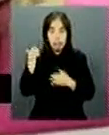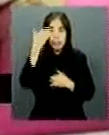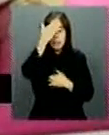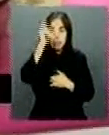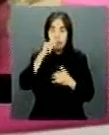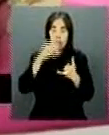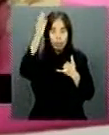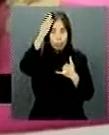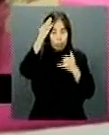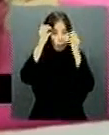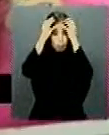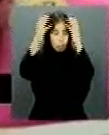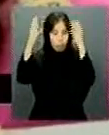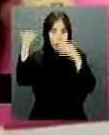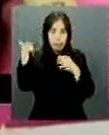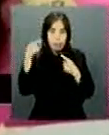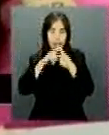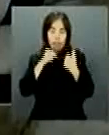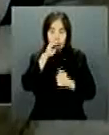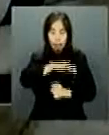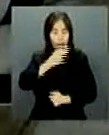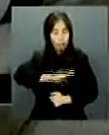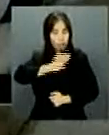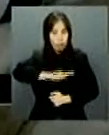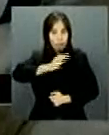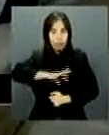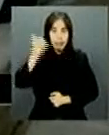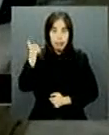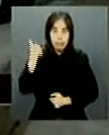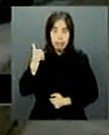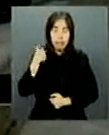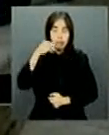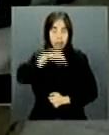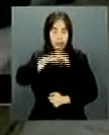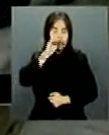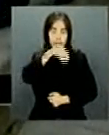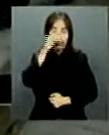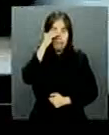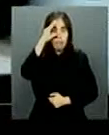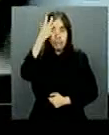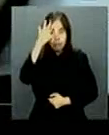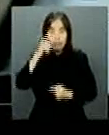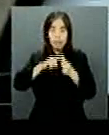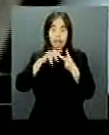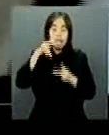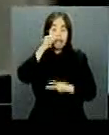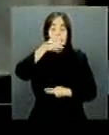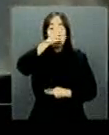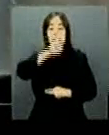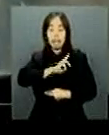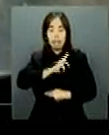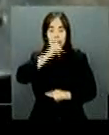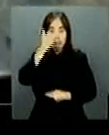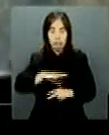มองบวมทำให้ช้างไม่รู้สึกตัวและไม่สามารถกินอาหารและน้ำดื่มได้ซึ่งขณะนี้ได้ลดปริมาณยา